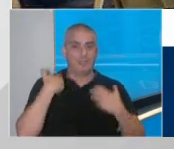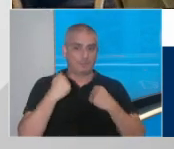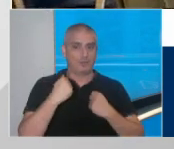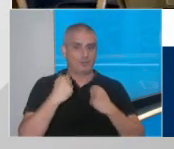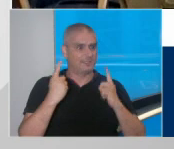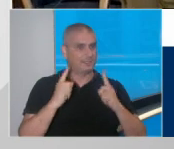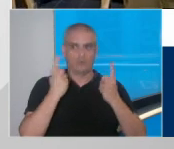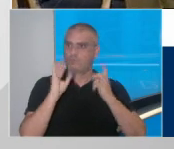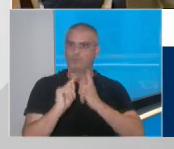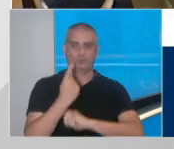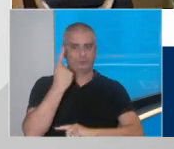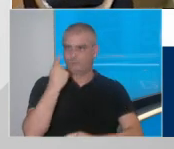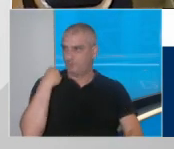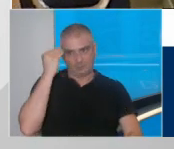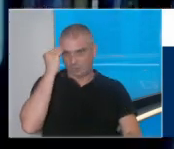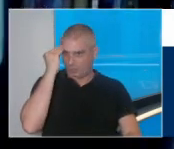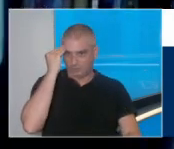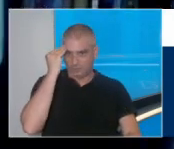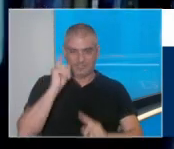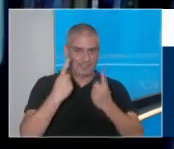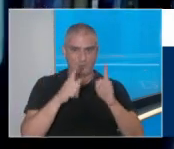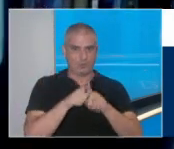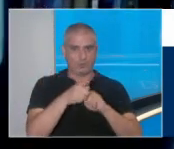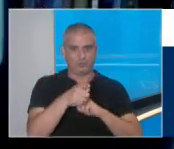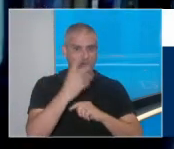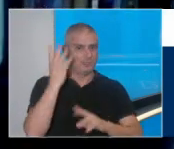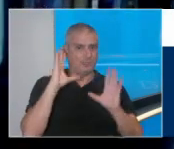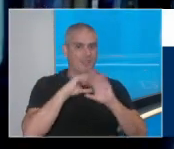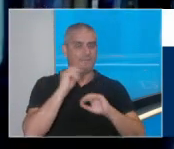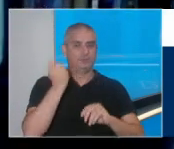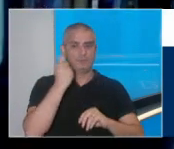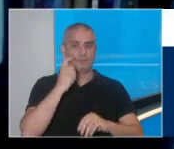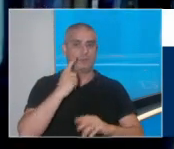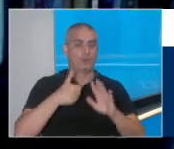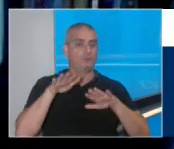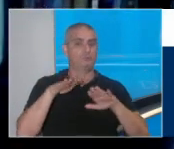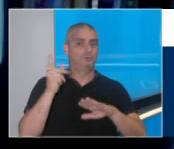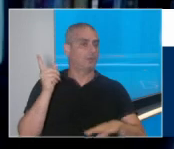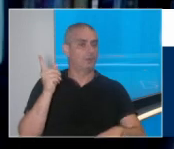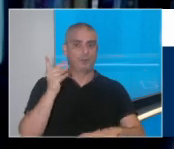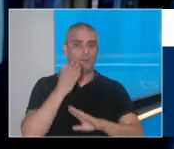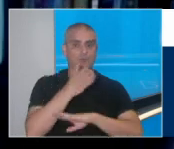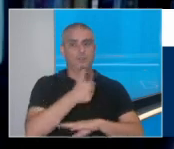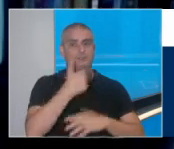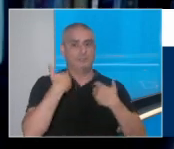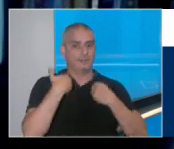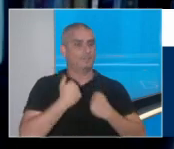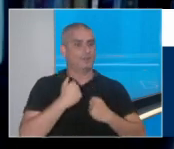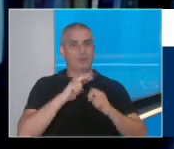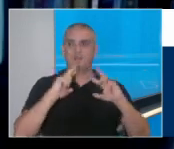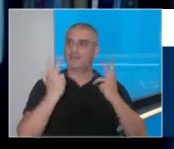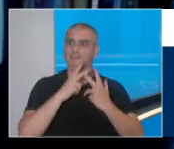אירוע מאוד יוצא דופן. אני לא זוכרת אירוע שבו בליל שבת פונה ראש ממשלה ושר ביטחון